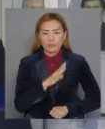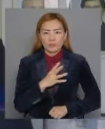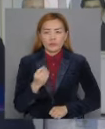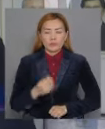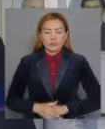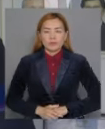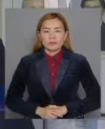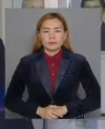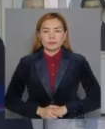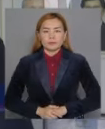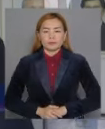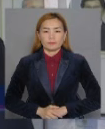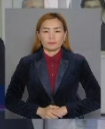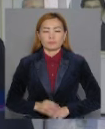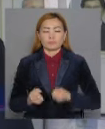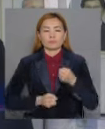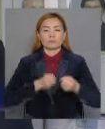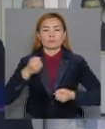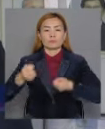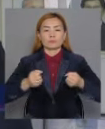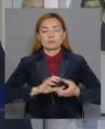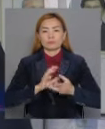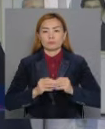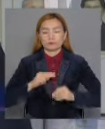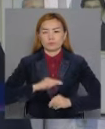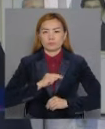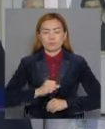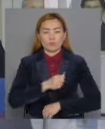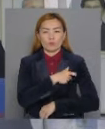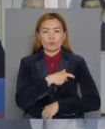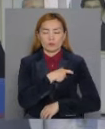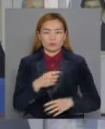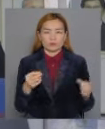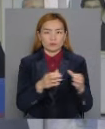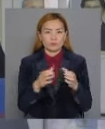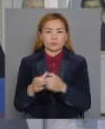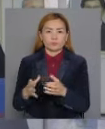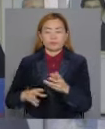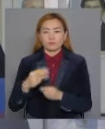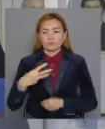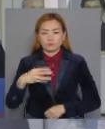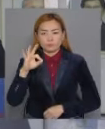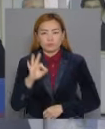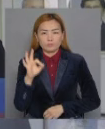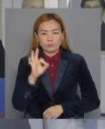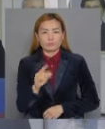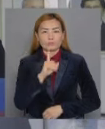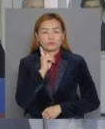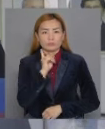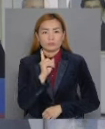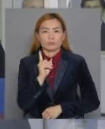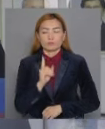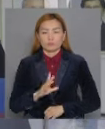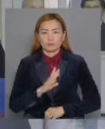осы тағайындау барысындағы мәжіліс депутаттарының, мәслихат депутаттарының 30% жастардан құралуы